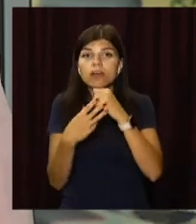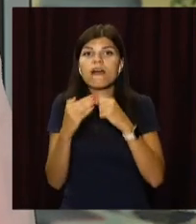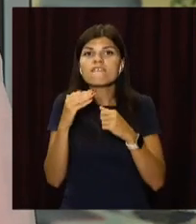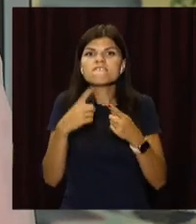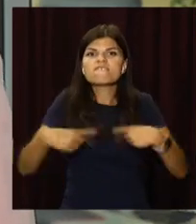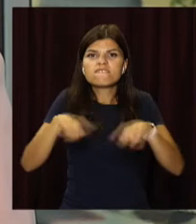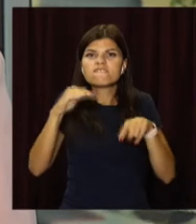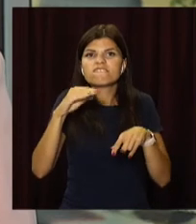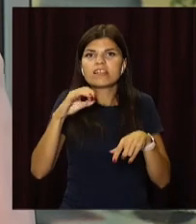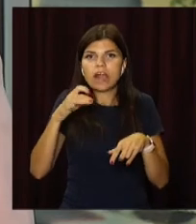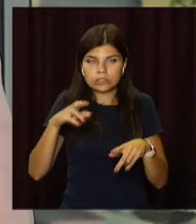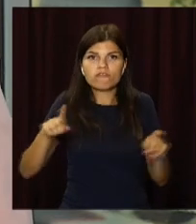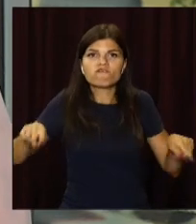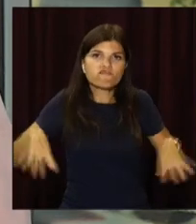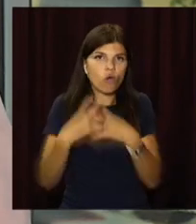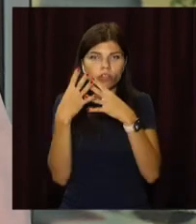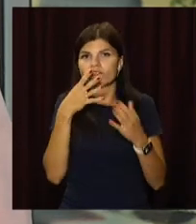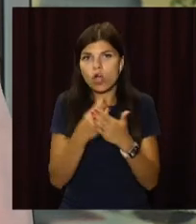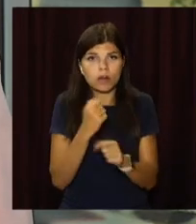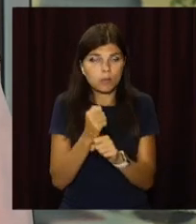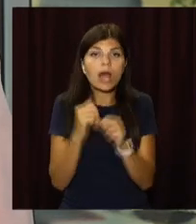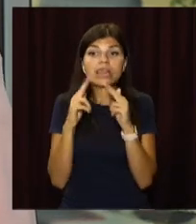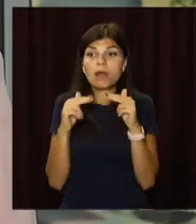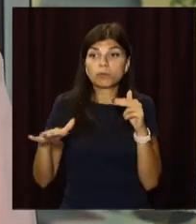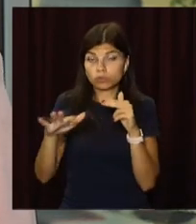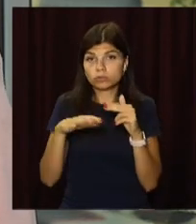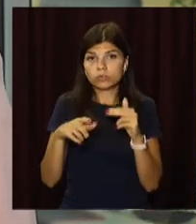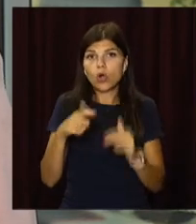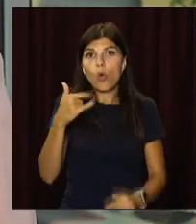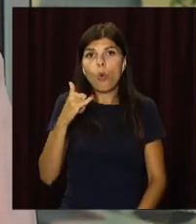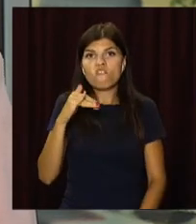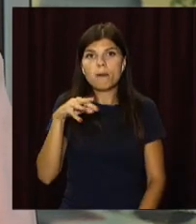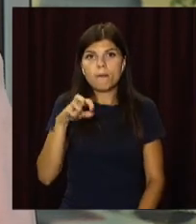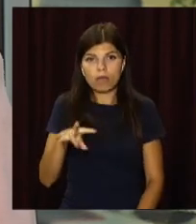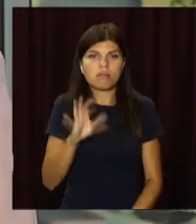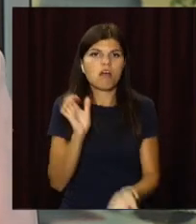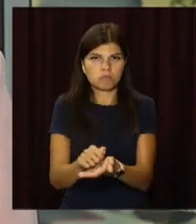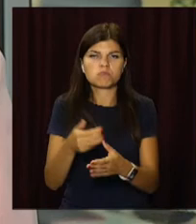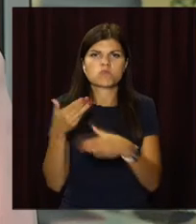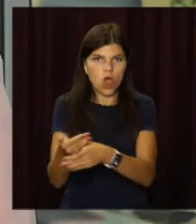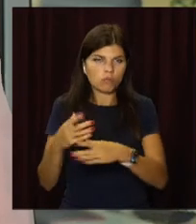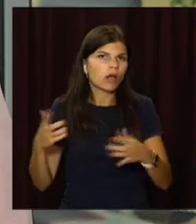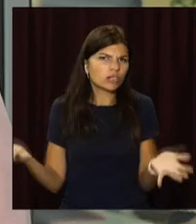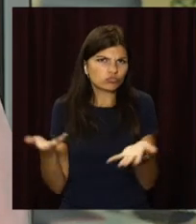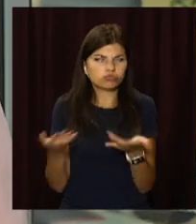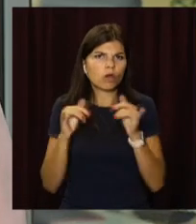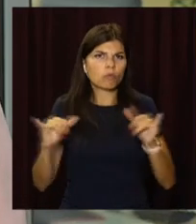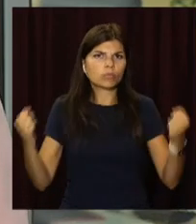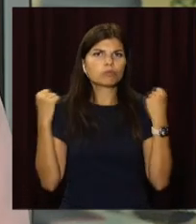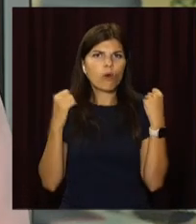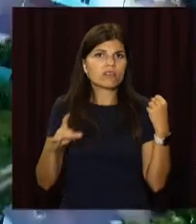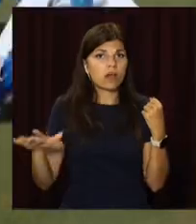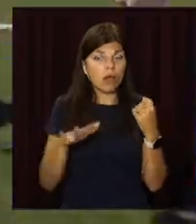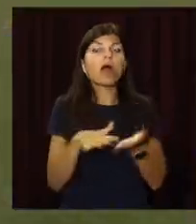роботу. Дніпропетровський підрозділ очолив Геннадій Гуфман. Про перспективи розвитку учнівського спорту в регіоні – далі.